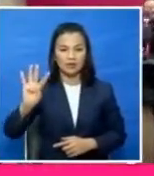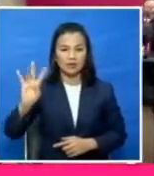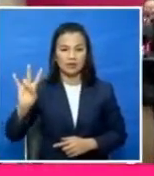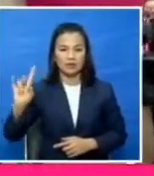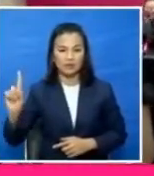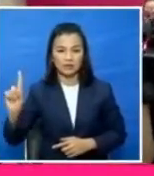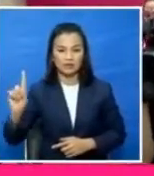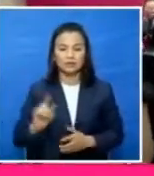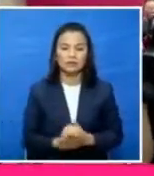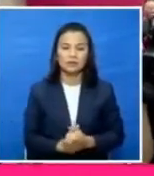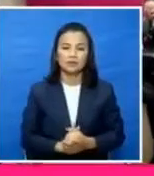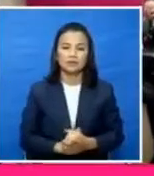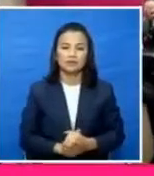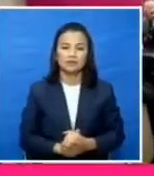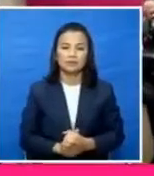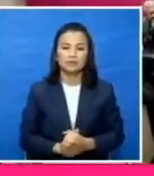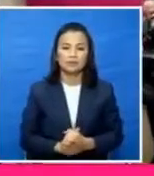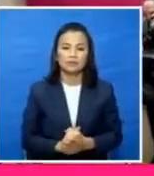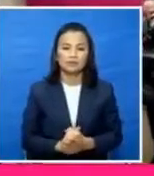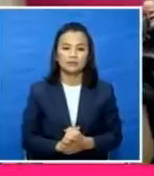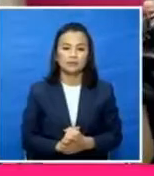3399471